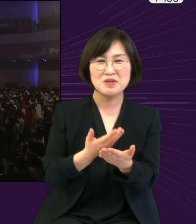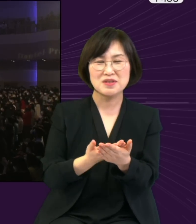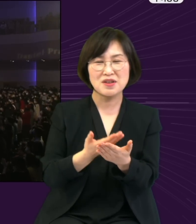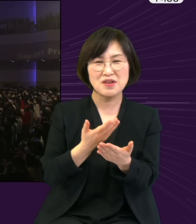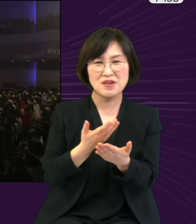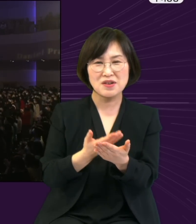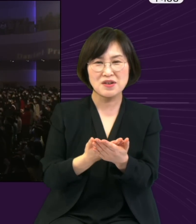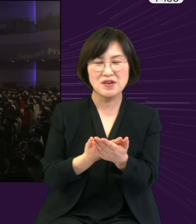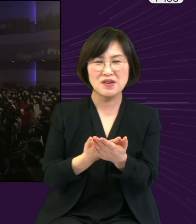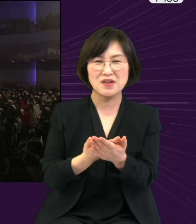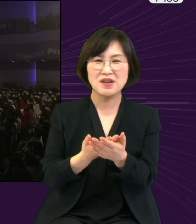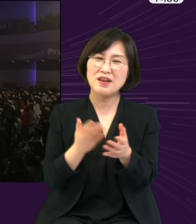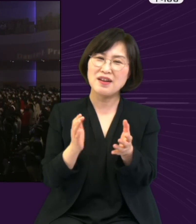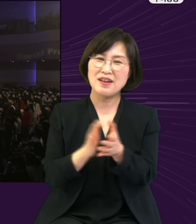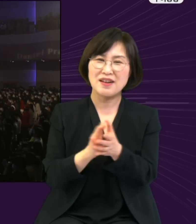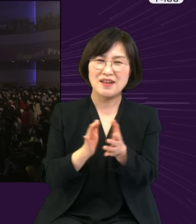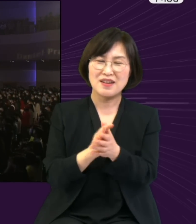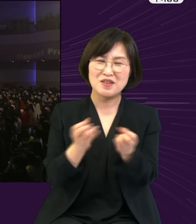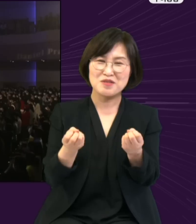할렐루야